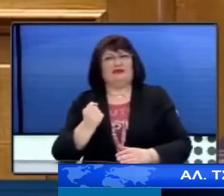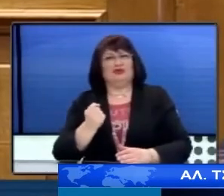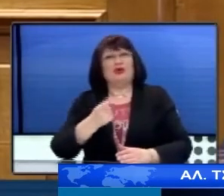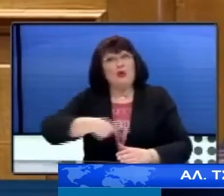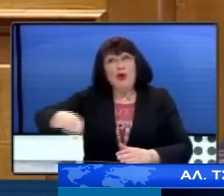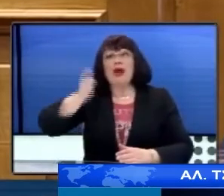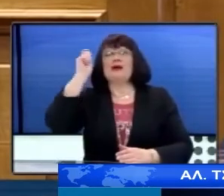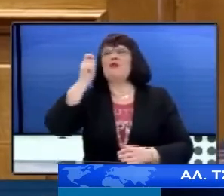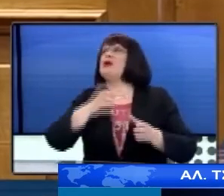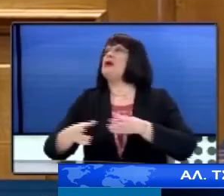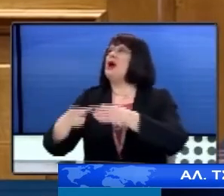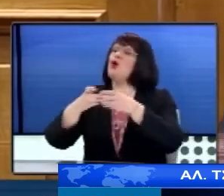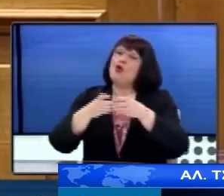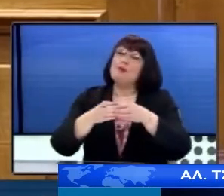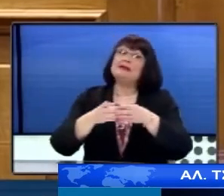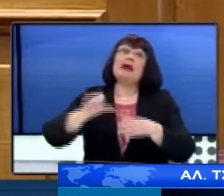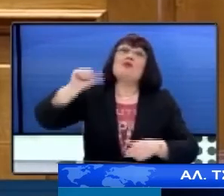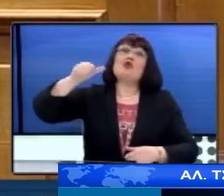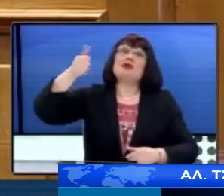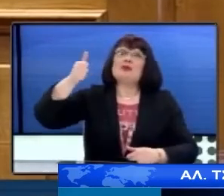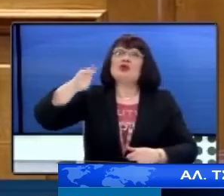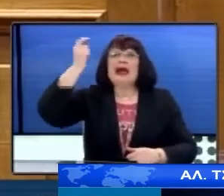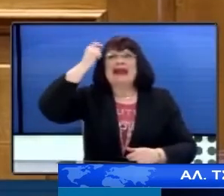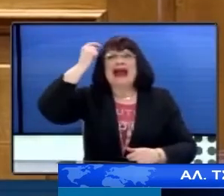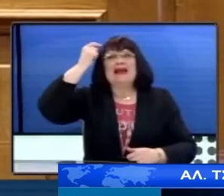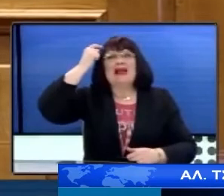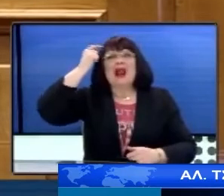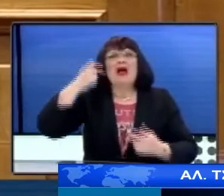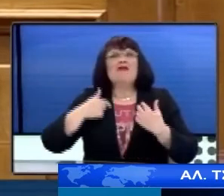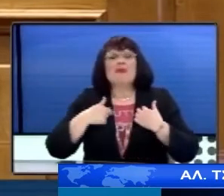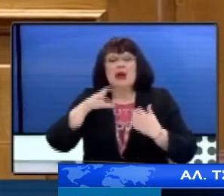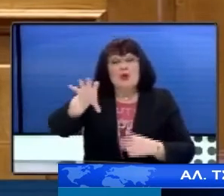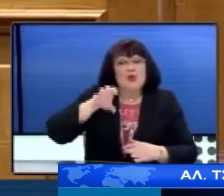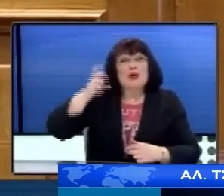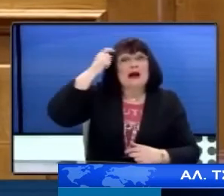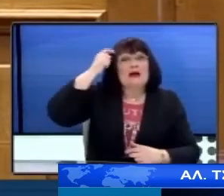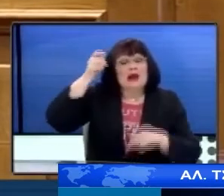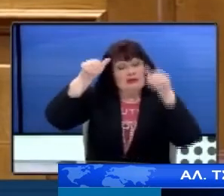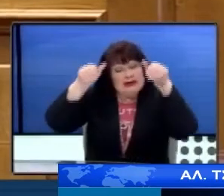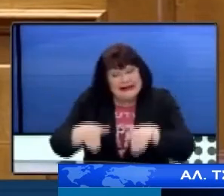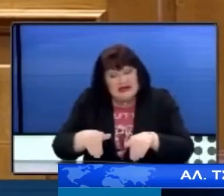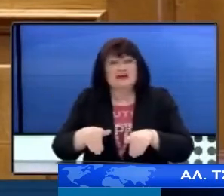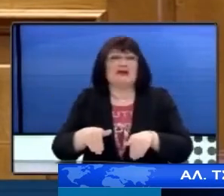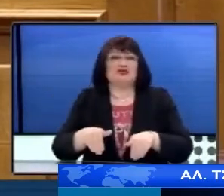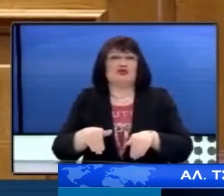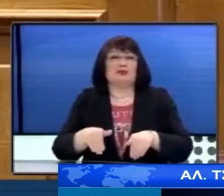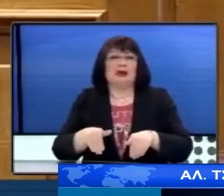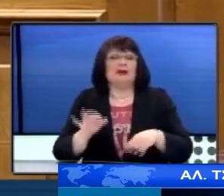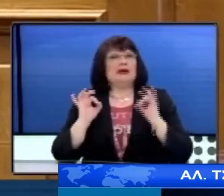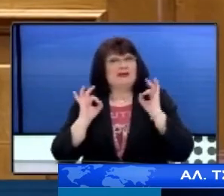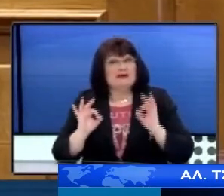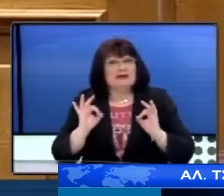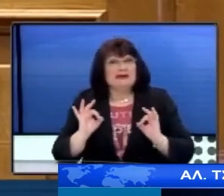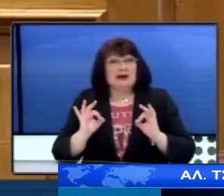τις πολιτικές δυνάμεις. Πρώτα απ' όλα απαιτούν να τους καταλάβουμε, να τους σεβαστούμε και